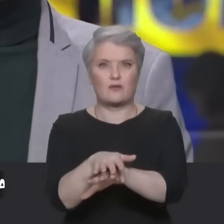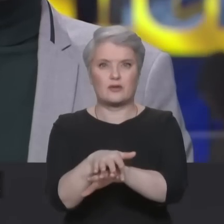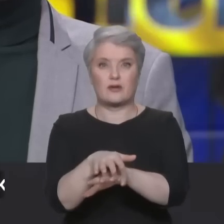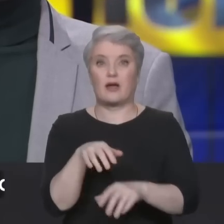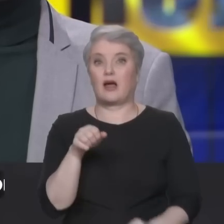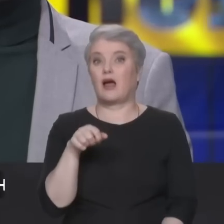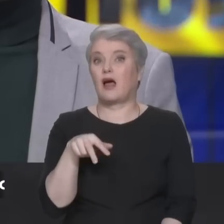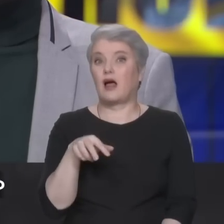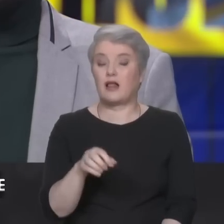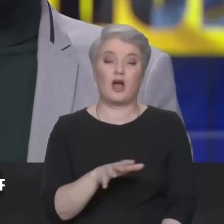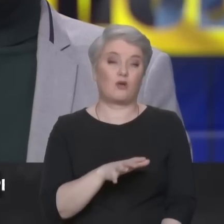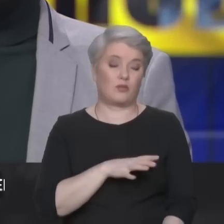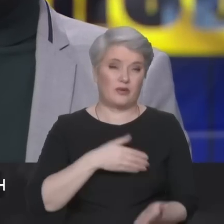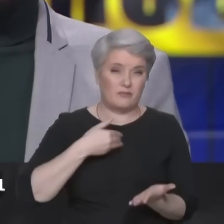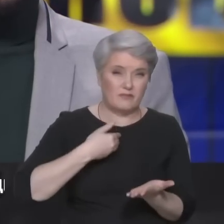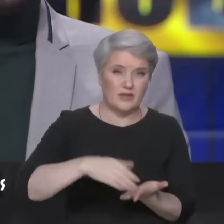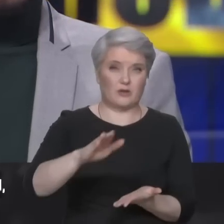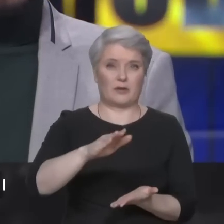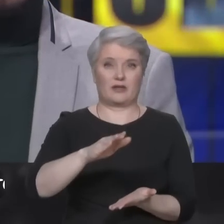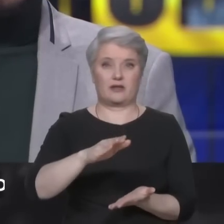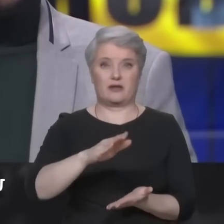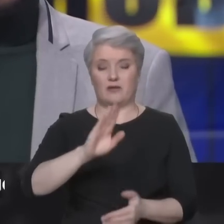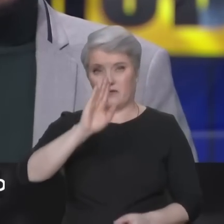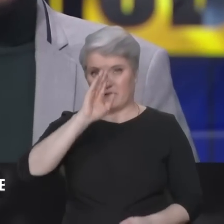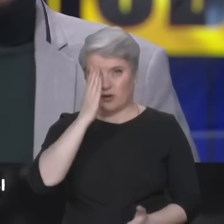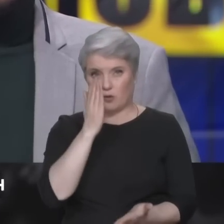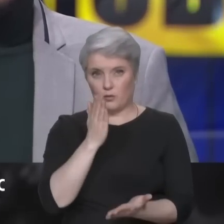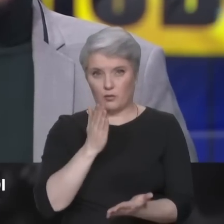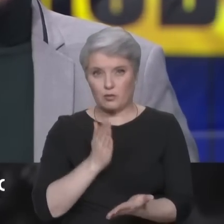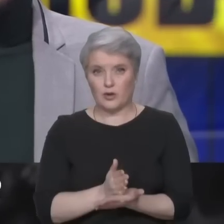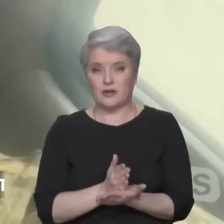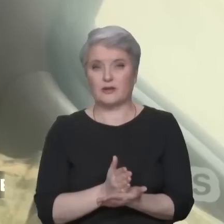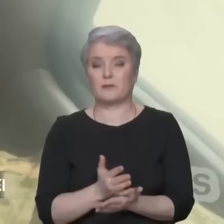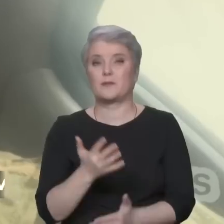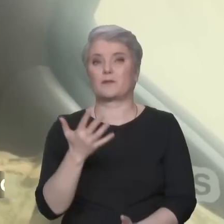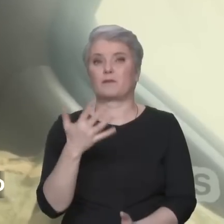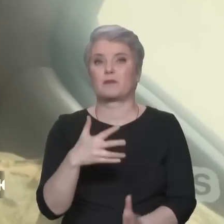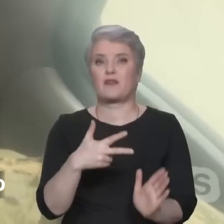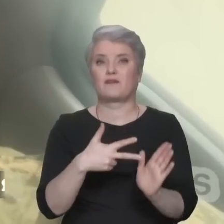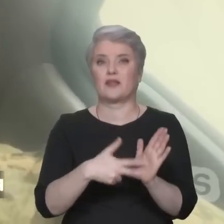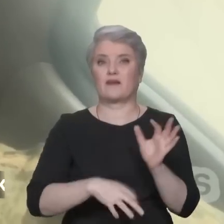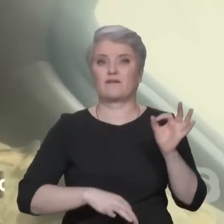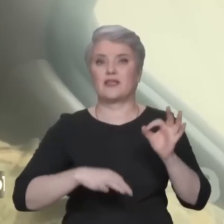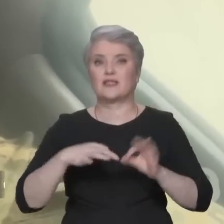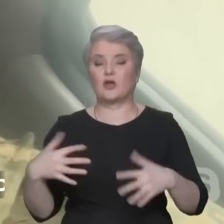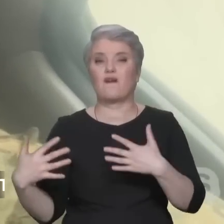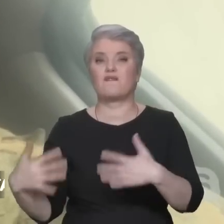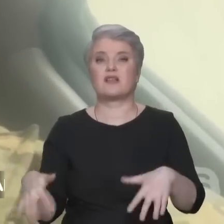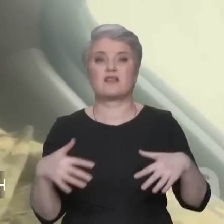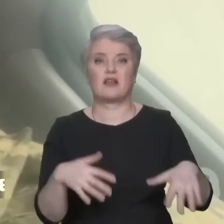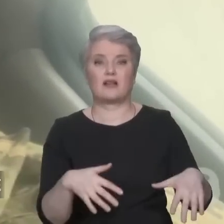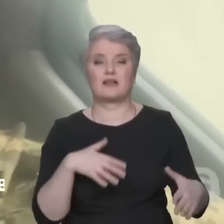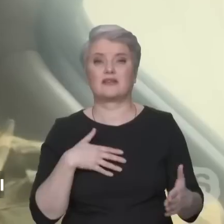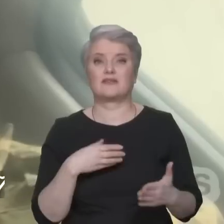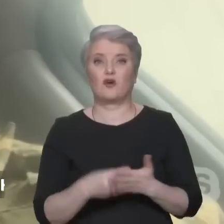знову ж таки, були відбиті, ворог поніс майже там 50-80% втрат у своїх